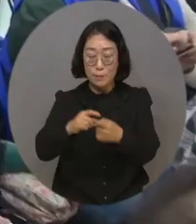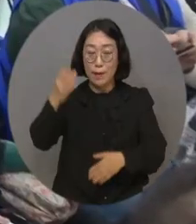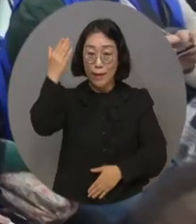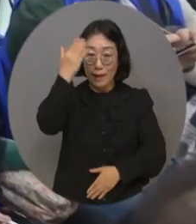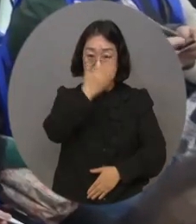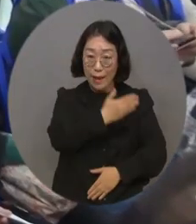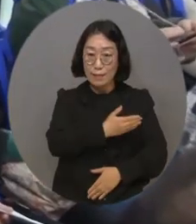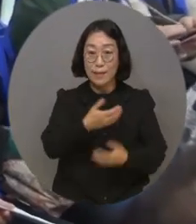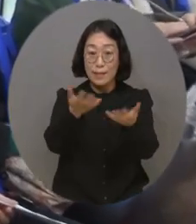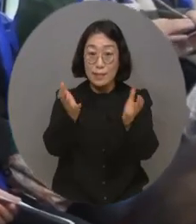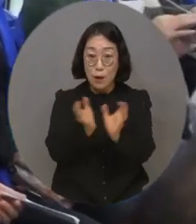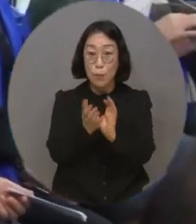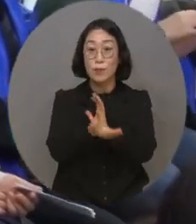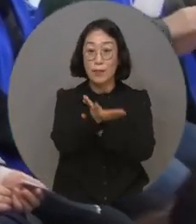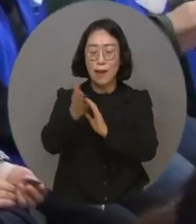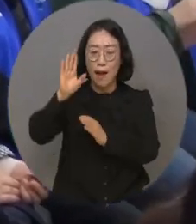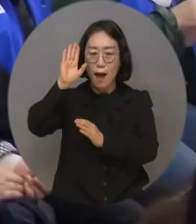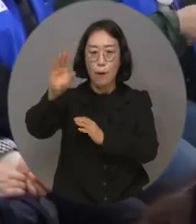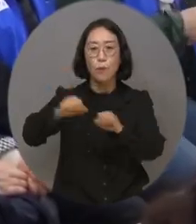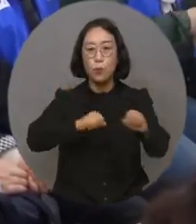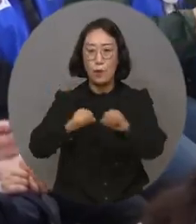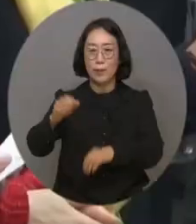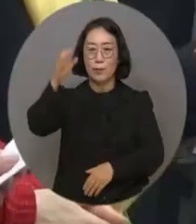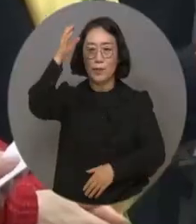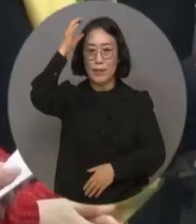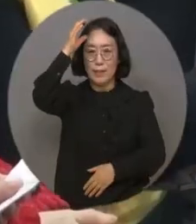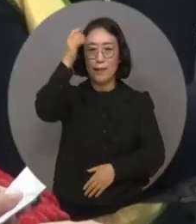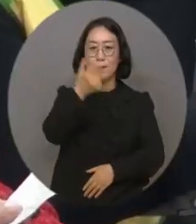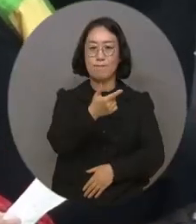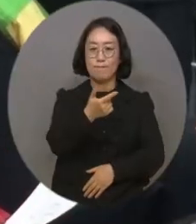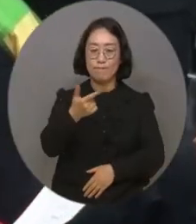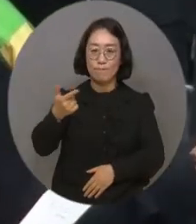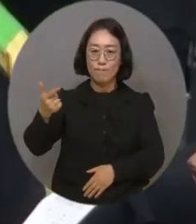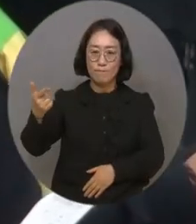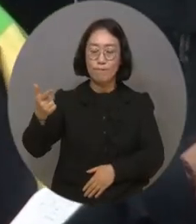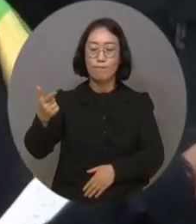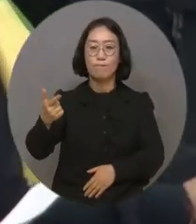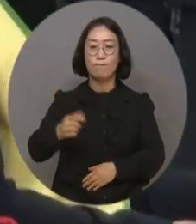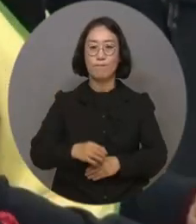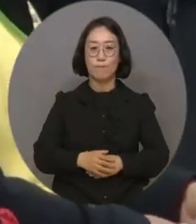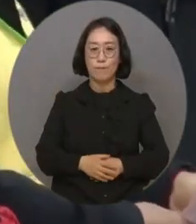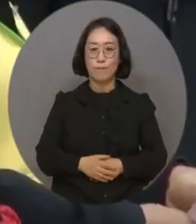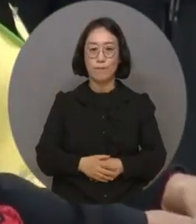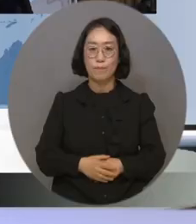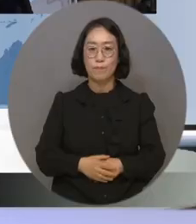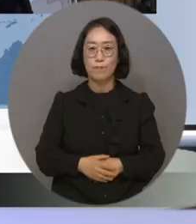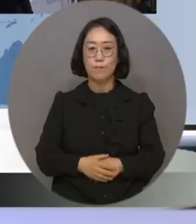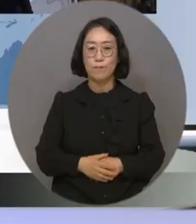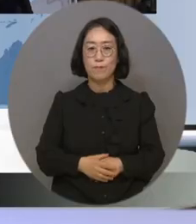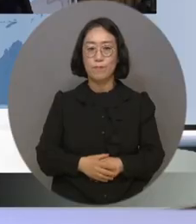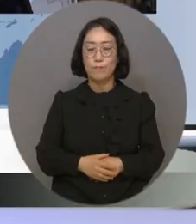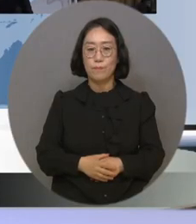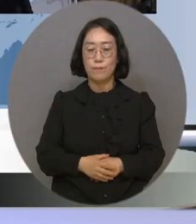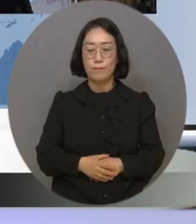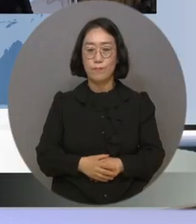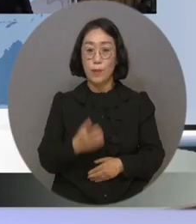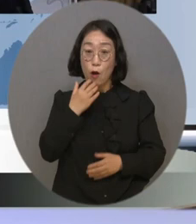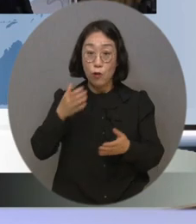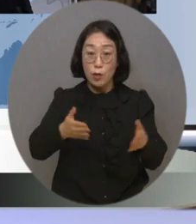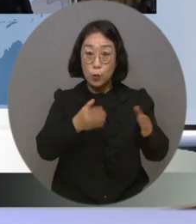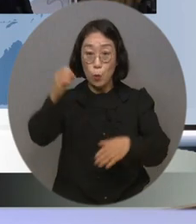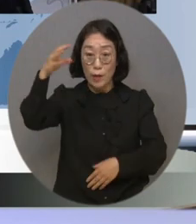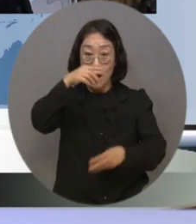의정부 봉사단의 앞으로의 활동이 더욱 기대됩니다. 복지TV 경기방송 정우선입니다. 경기도